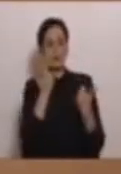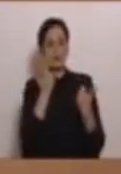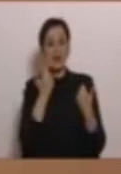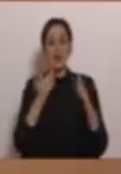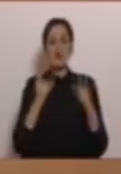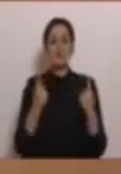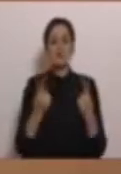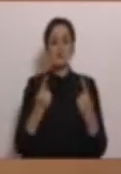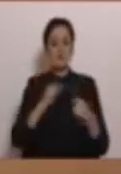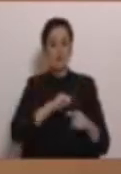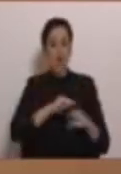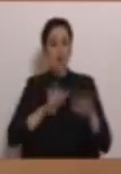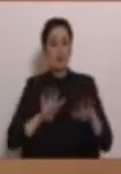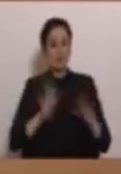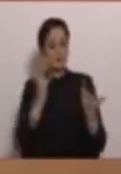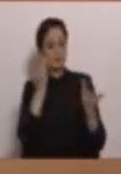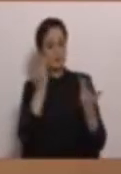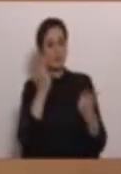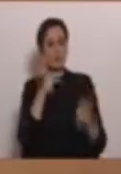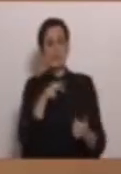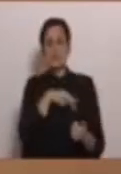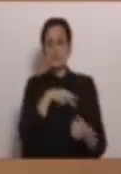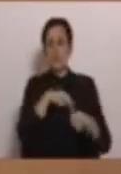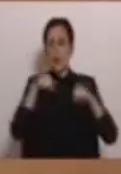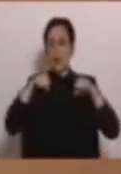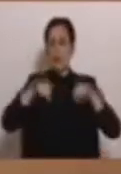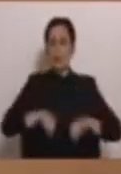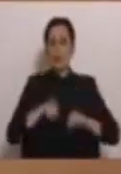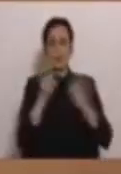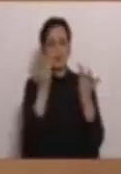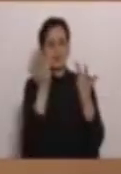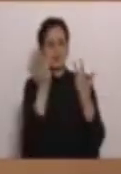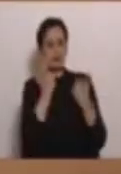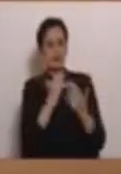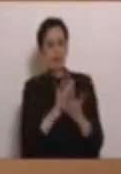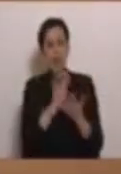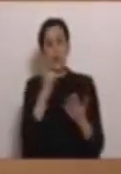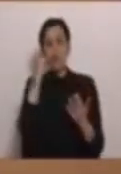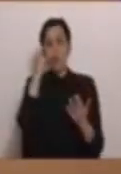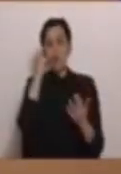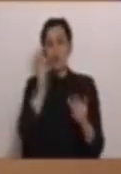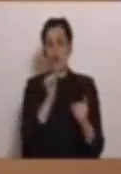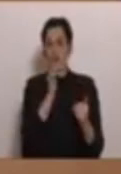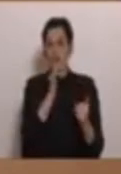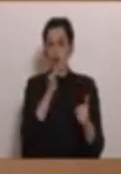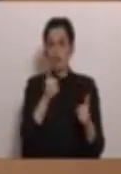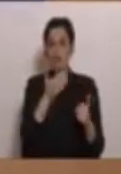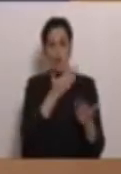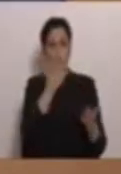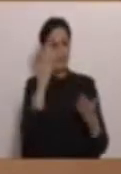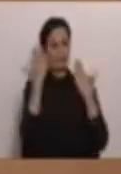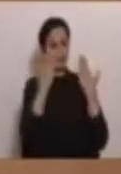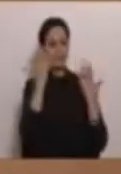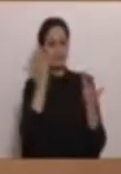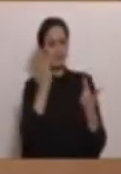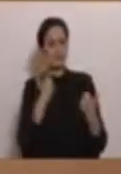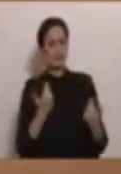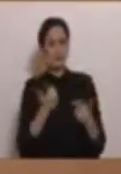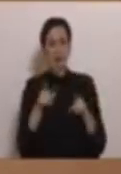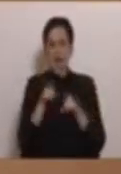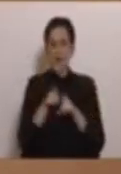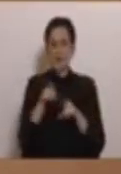ტკბობას ხართ მიცემული, საპარლამენტო მანდატების ტკბობას ხართ მიცემული და გონიათ, რომ როგორც დალხენილად თქვენ ცხოვრობთ, ესე ცხოვრობთ